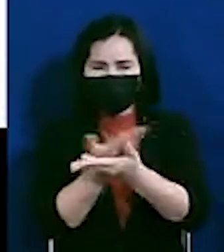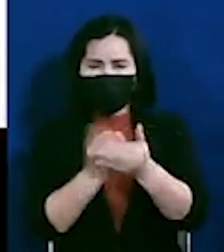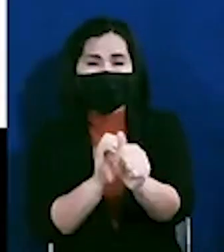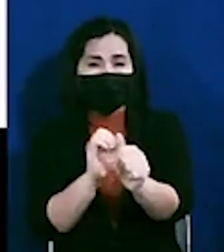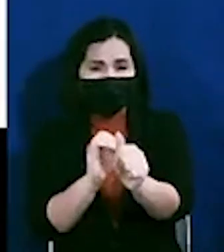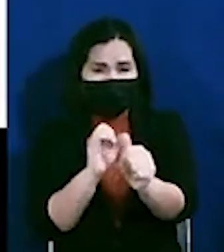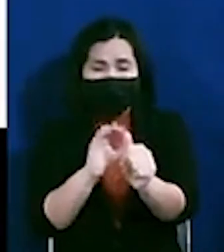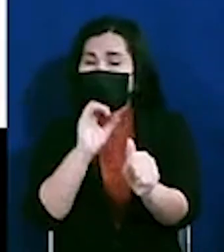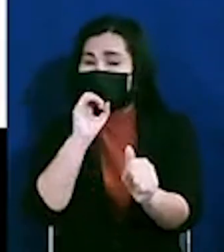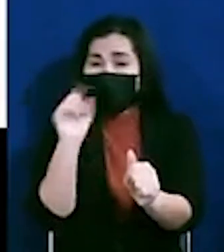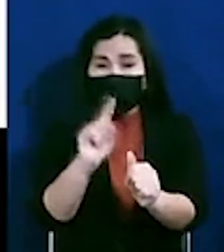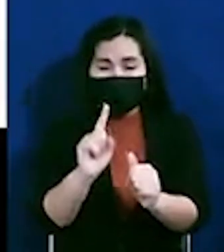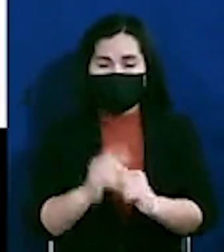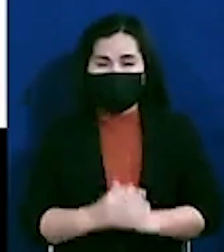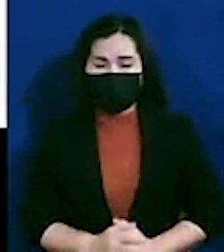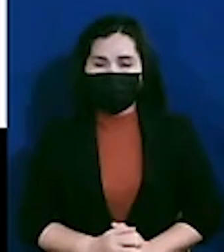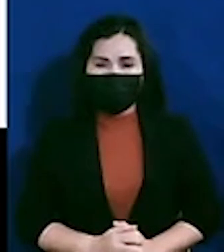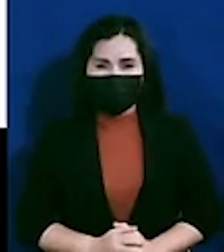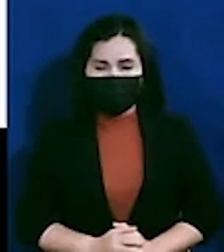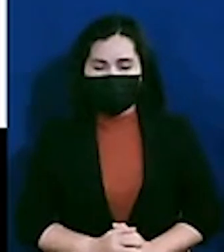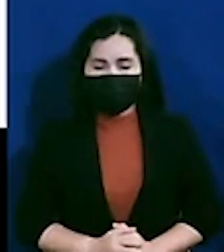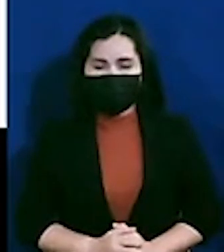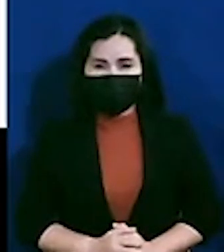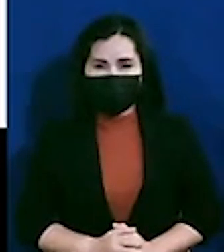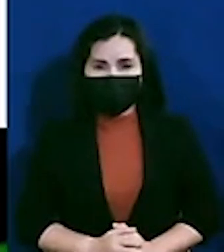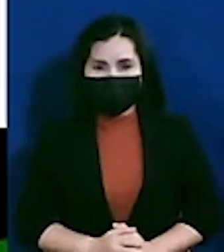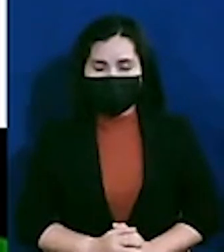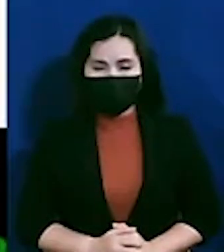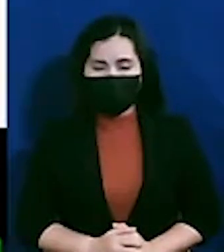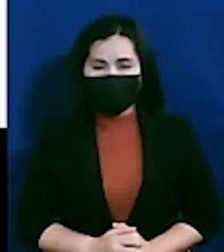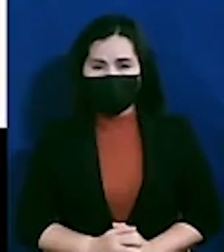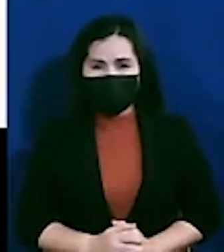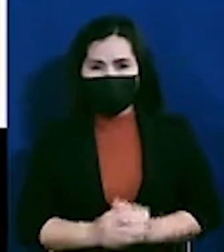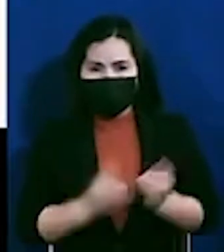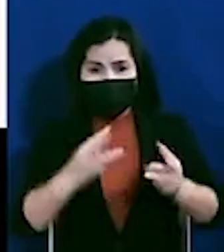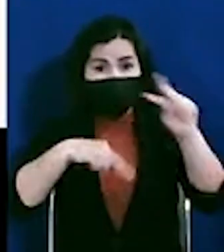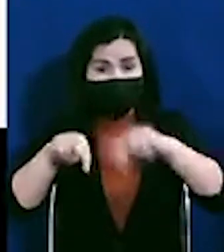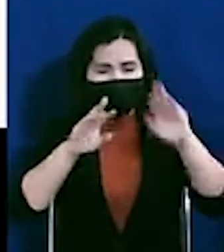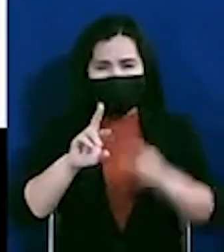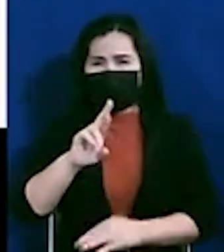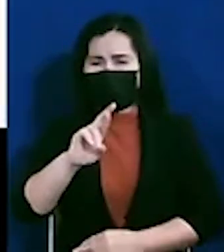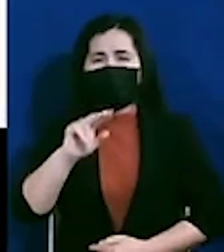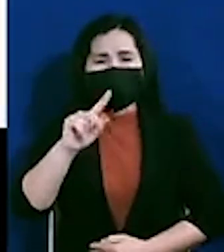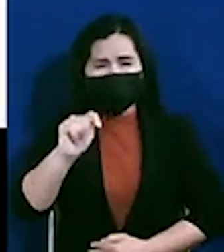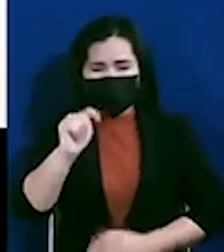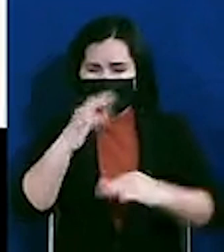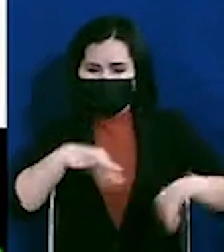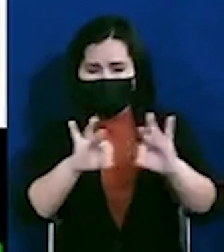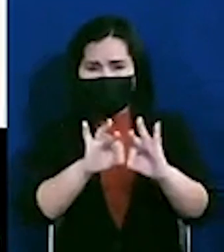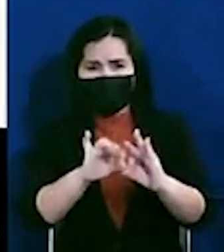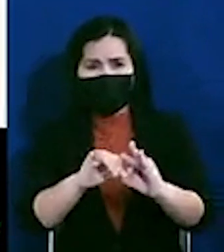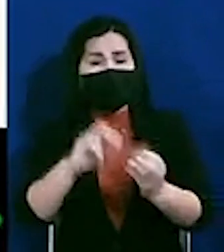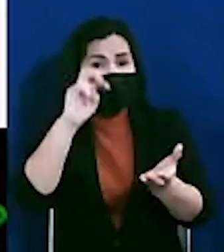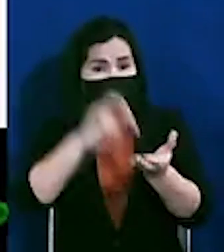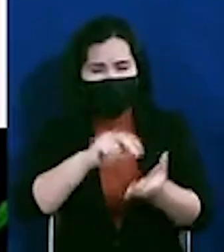บีอาจารย์หลายท่านก็อยู่ในที่ประชุมด้วยนะครับก็คือชุดตรวจที่จะเอามาใช้จะต้องเป็นชุดตัวที่ผ่านการประเมินและขึ้นทะเบียน